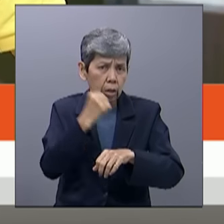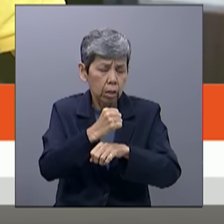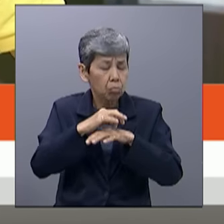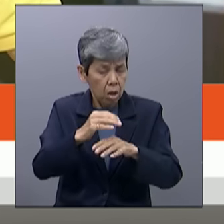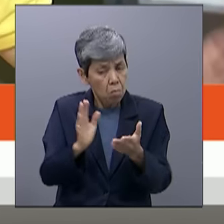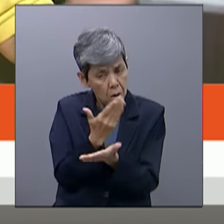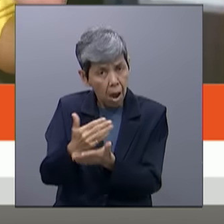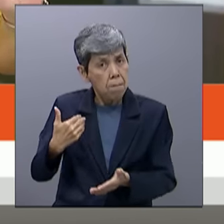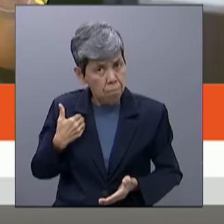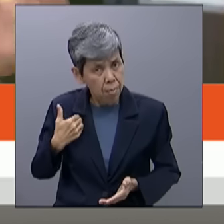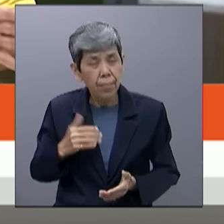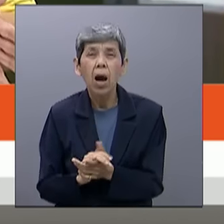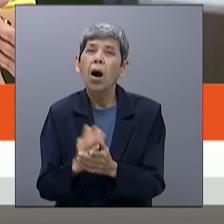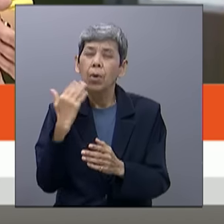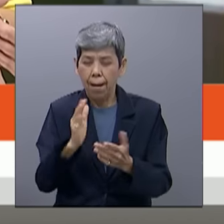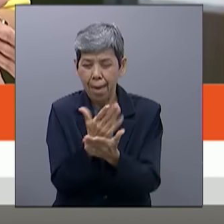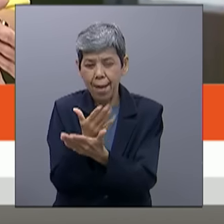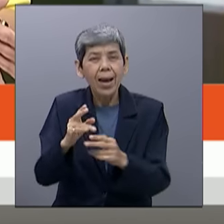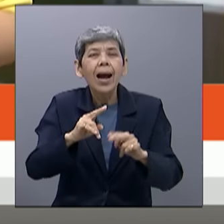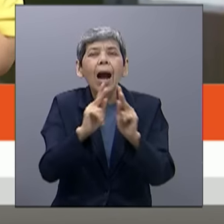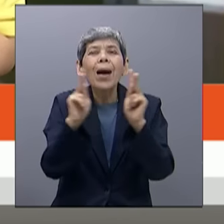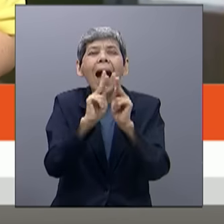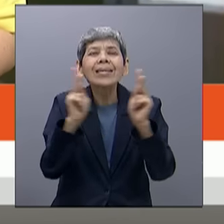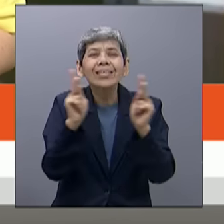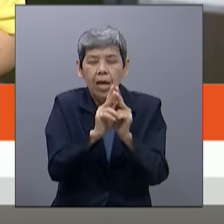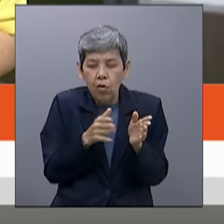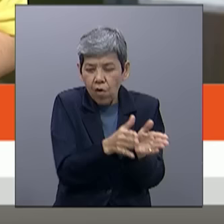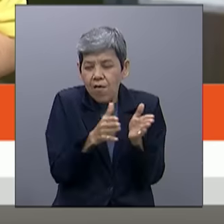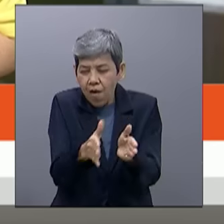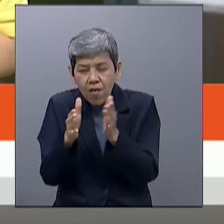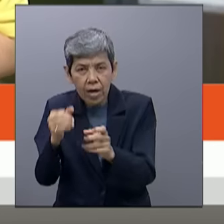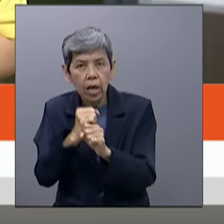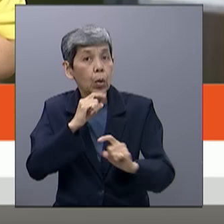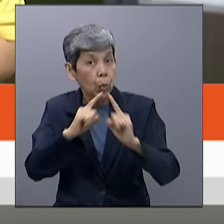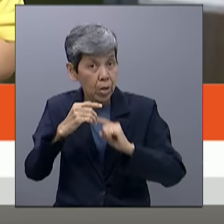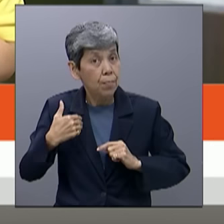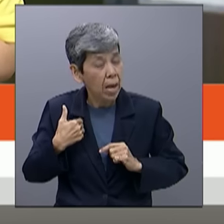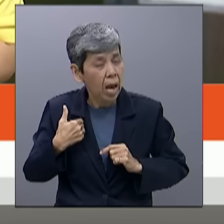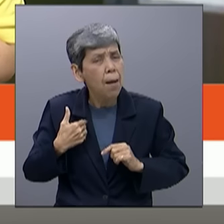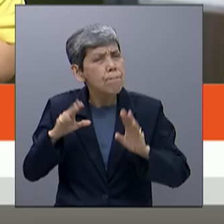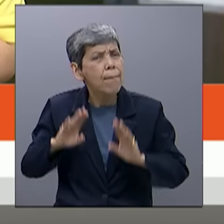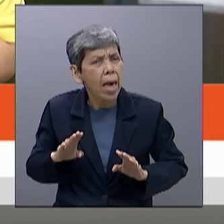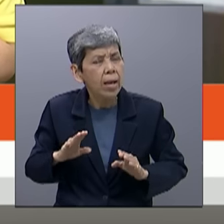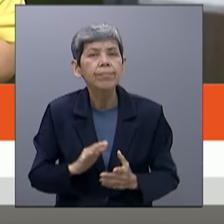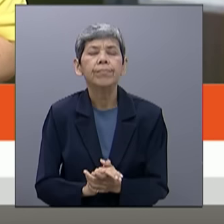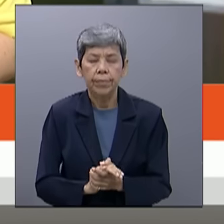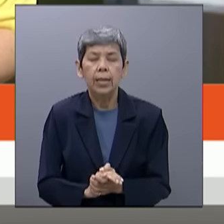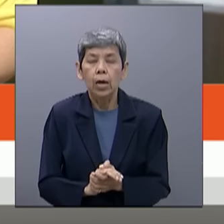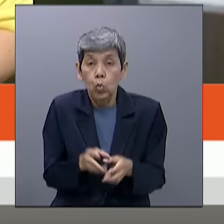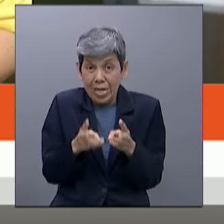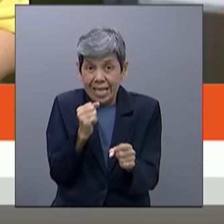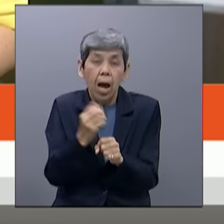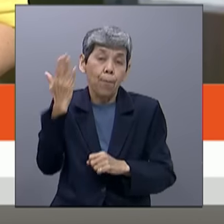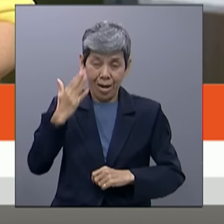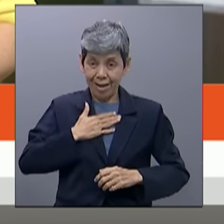กันอยู่ด้วยนะคะตอนที่แบ่งเก้าอี้กมธ.กันน่ะพิจารณาหรือว่าพูดคุยกันยังไงคะ โดยหลักเนี่ยในสมัย